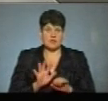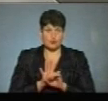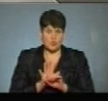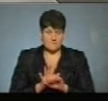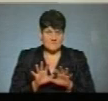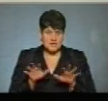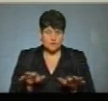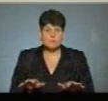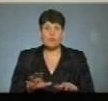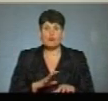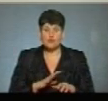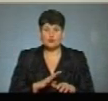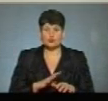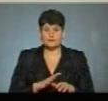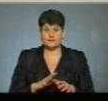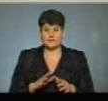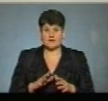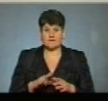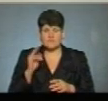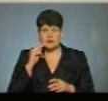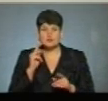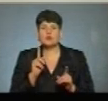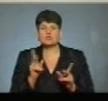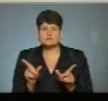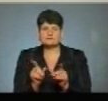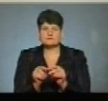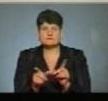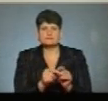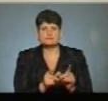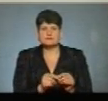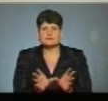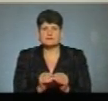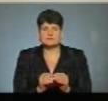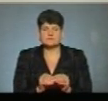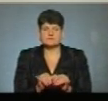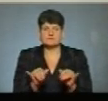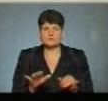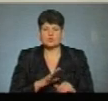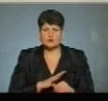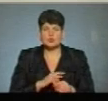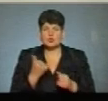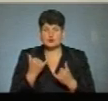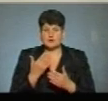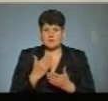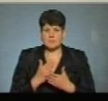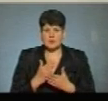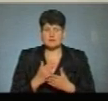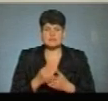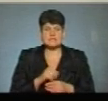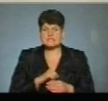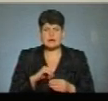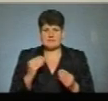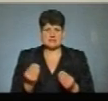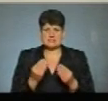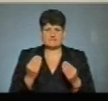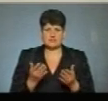на COVID-19 виявлення, відповідно, було вивчено коло дотичних. І сьогоднішній день маємо тільки саме останні